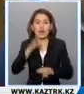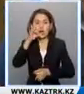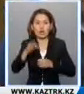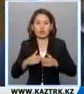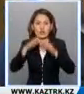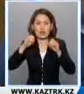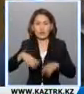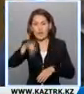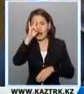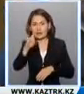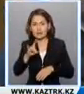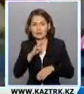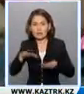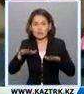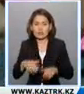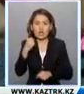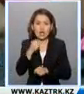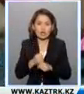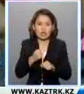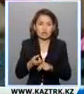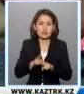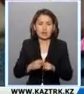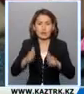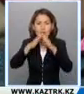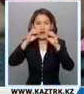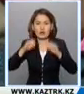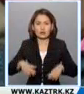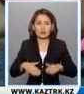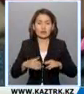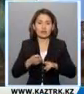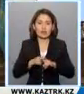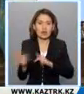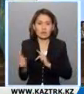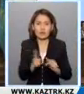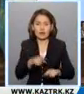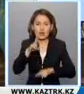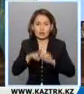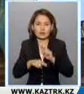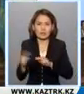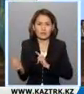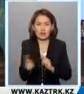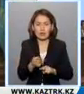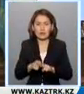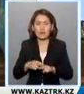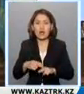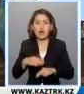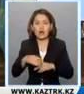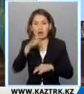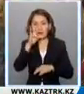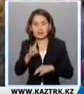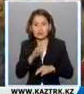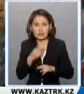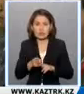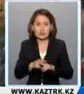серіктерін елімізде жасау, Байқоңырда зымыран кешендерін әзірлеу және отандық мамандарды дайындау. Алдағы 1-2 жыл ішінде